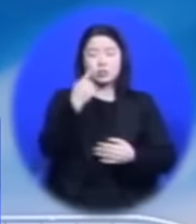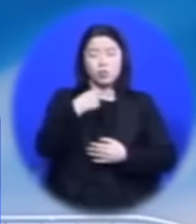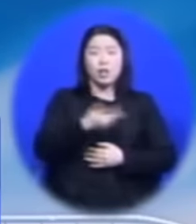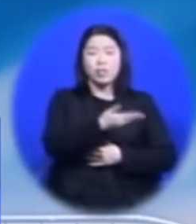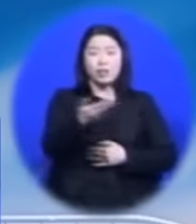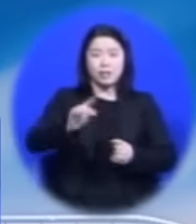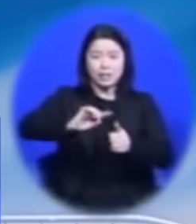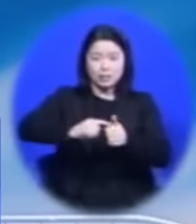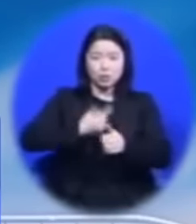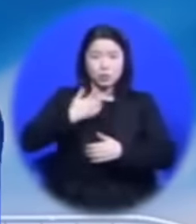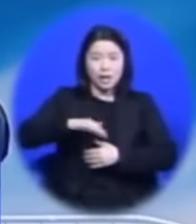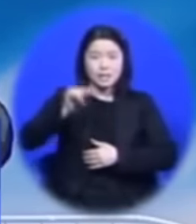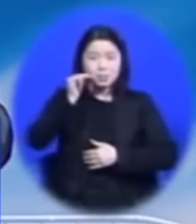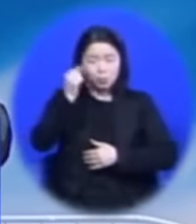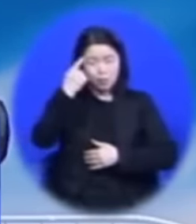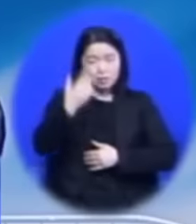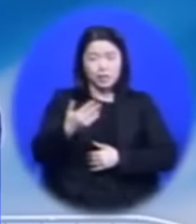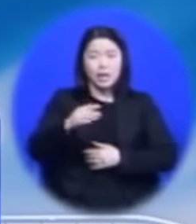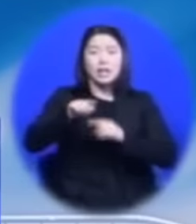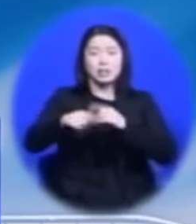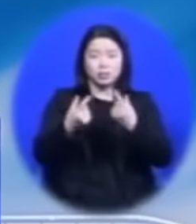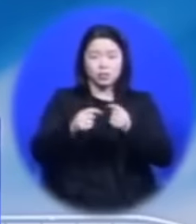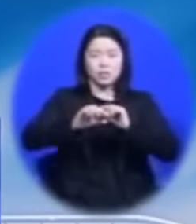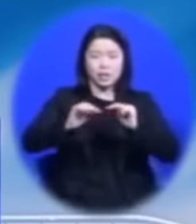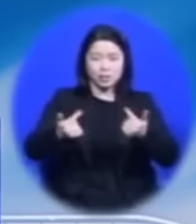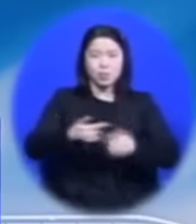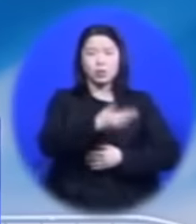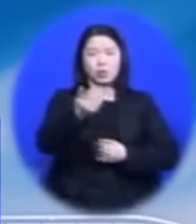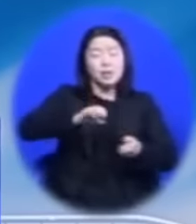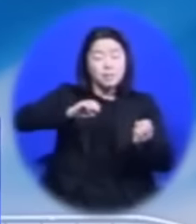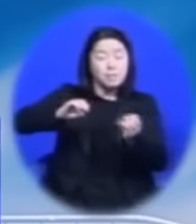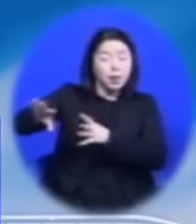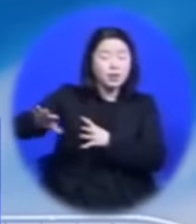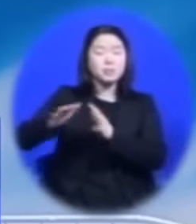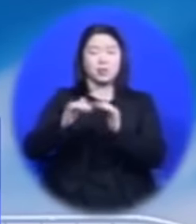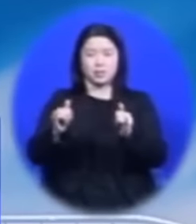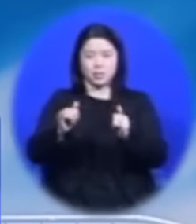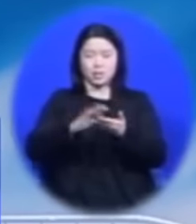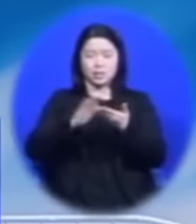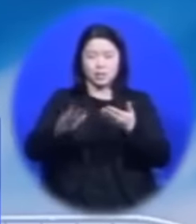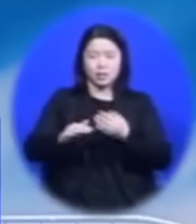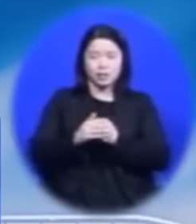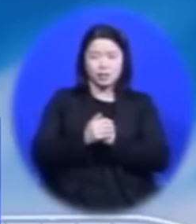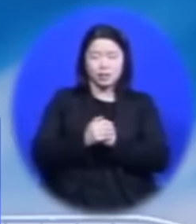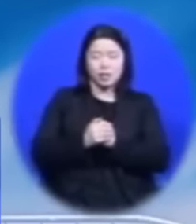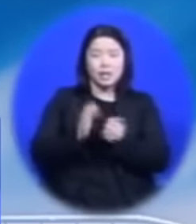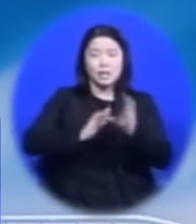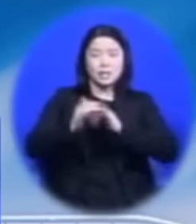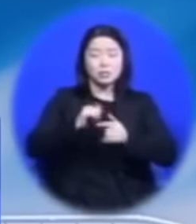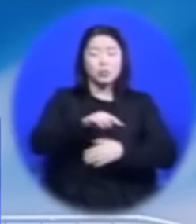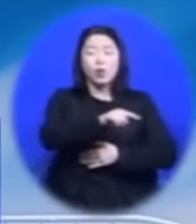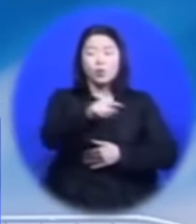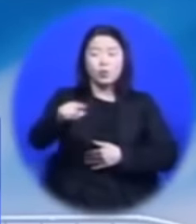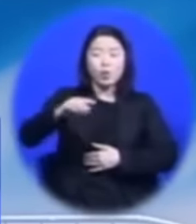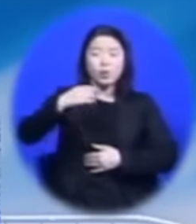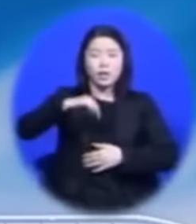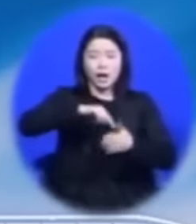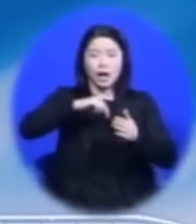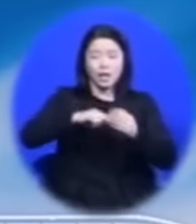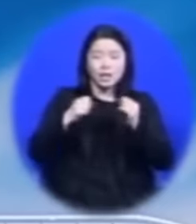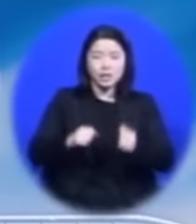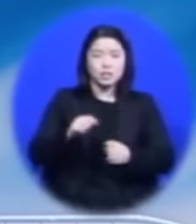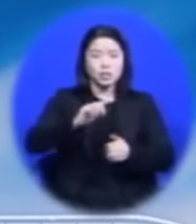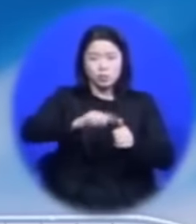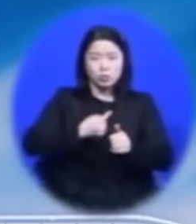알지 못하느냐? 그렇지 않으면 너희는 버림받은 자냐. 예수님이 너희 안에 계신 줄을 너희가 스스로 알지